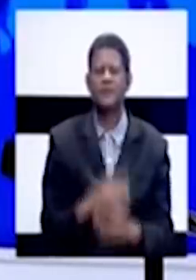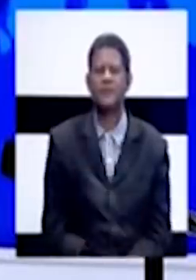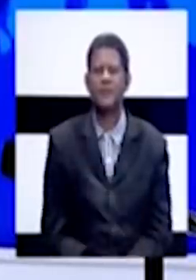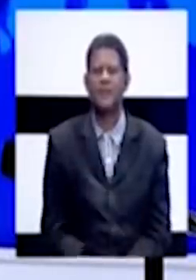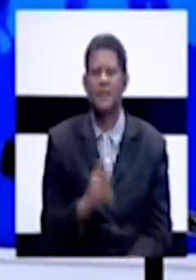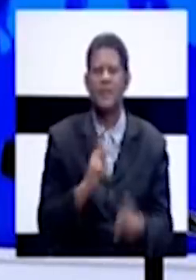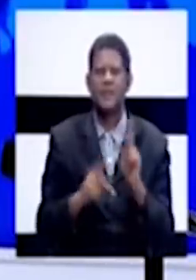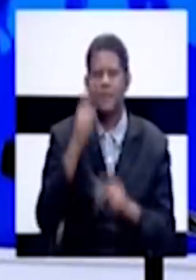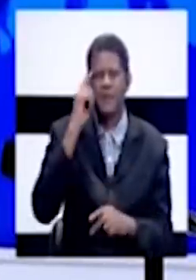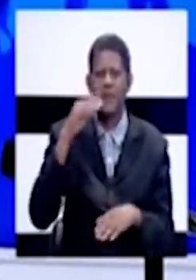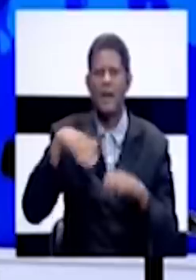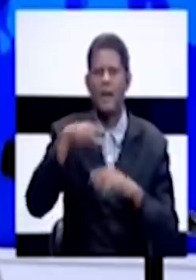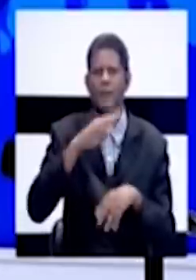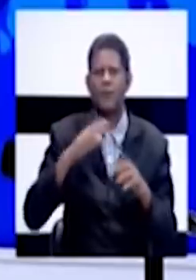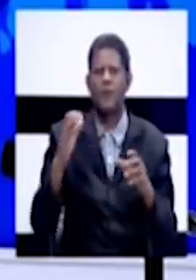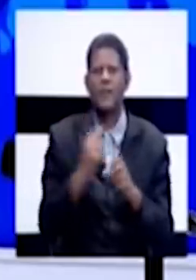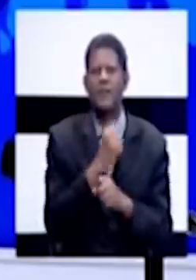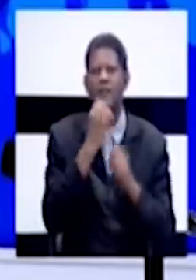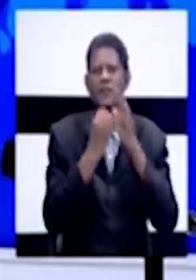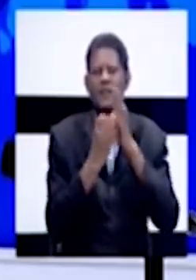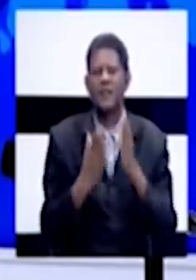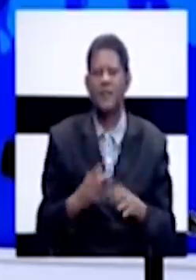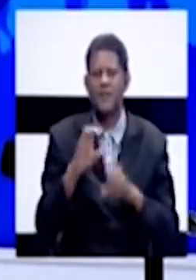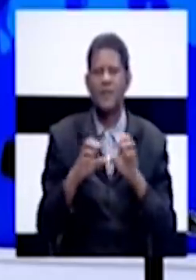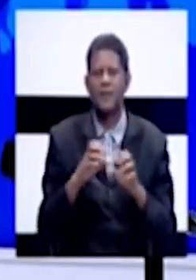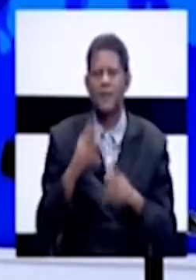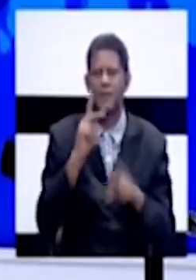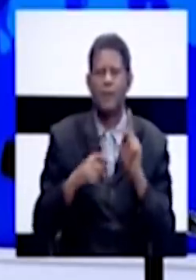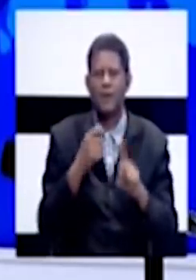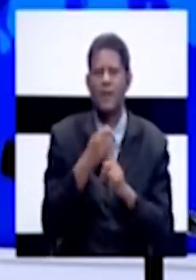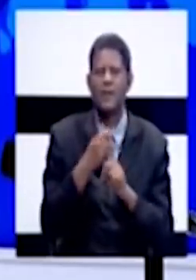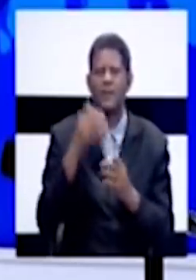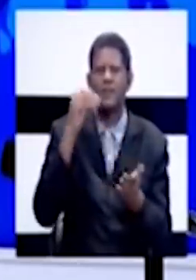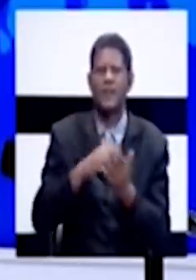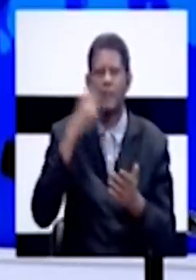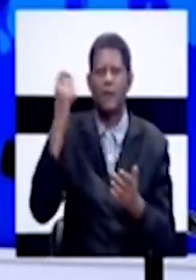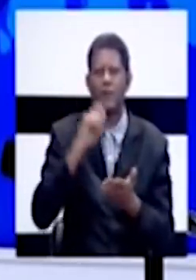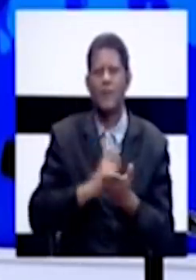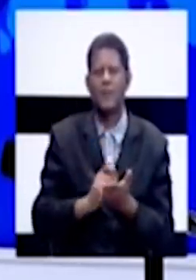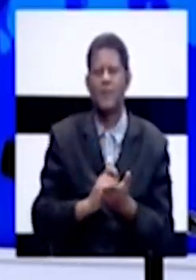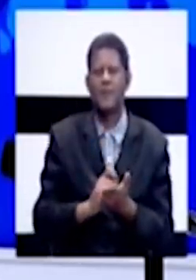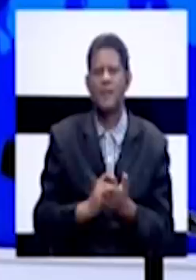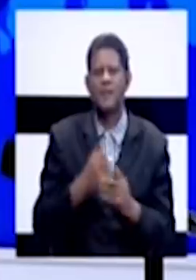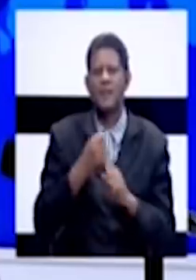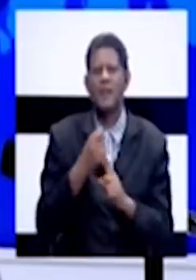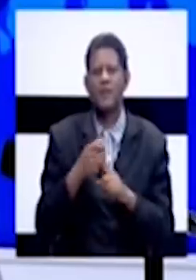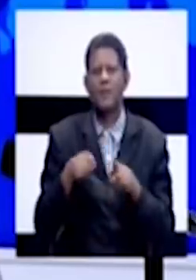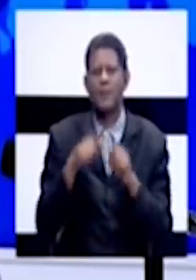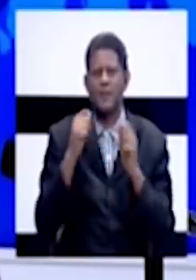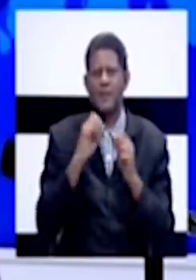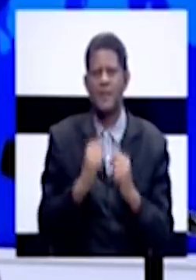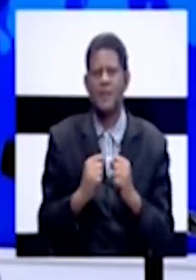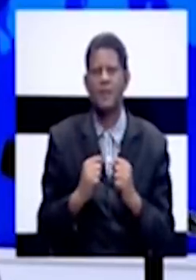ህዝቢ ትግራይ ኣብ ልዕሊ ወረርቲ ፋሽስታውያን ዝገብሮ ዘሎ ህዝባዊ ቃልሲ ዳግማይ ዓወት ንኸመዝግብ ቃልሶም ከም ዘሐይሉ